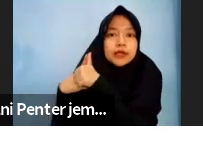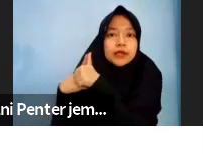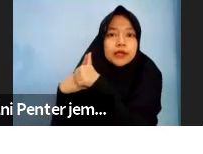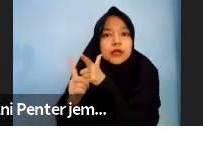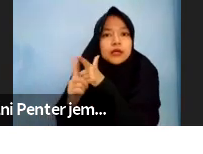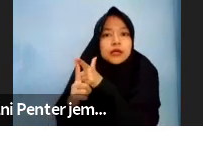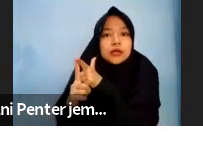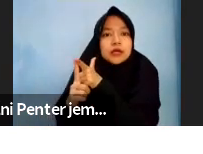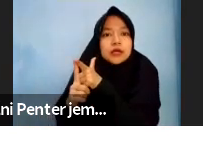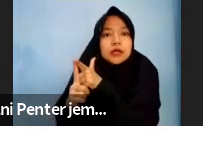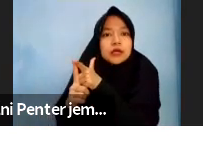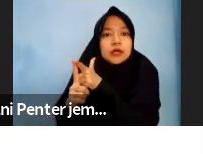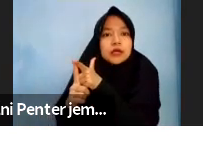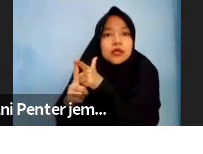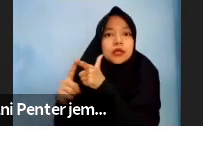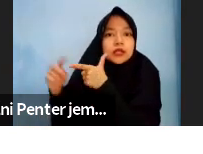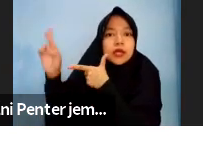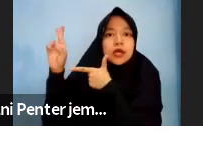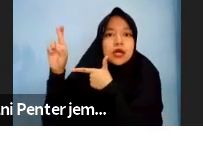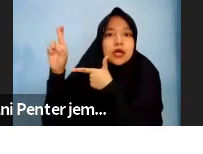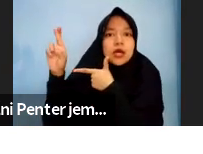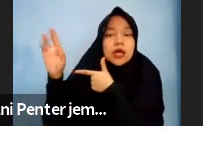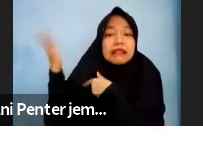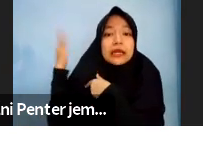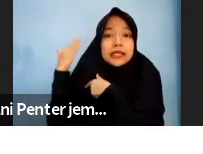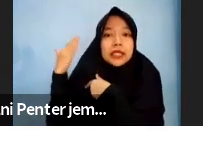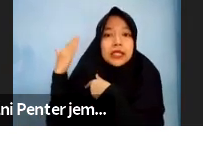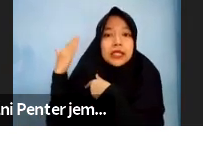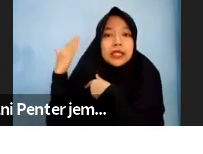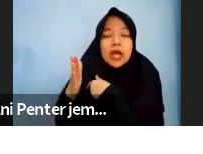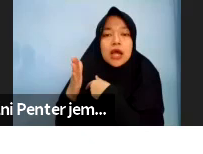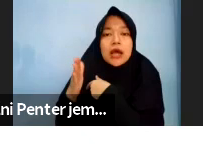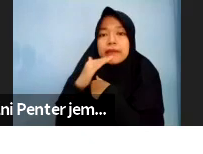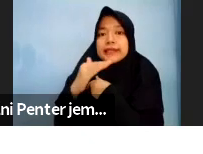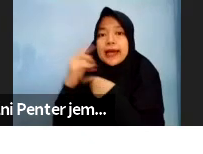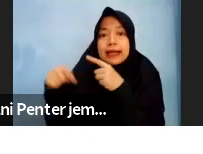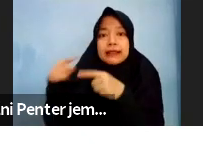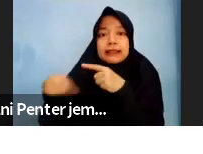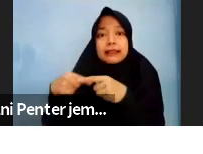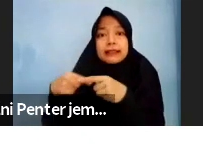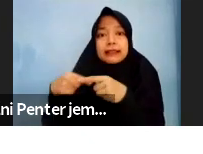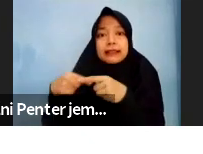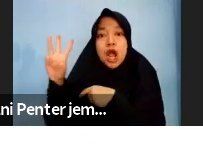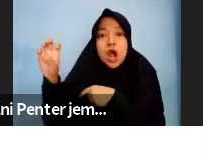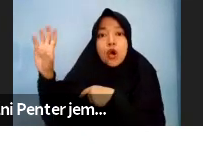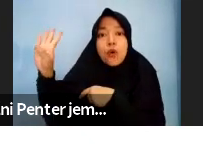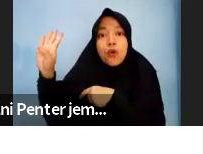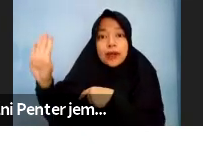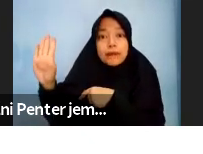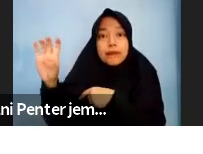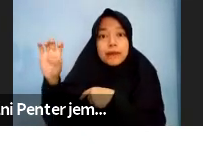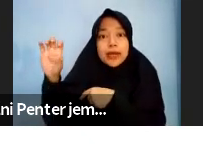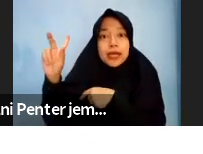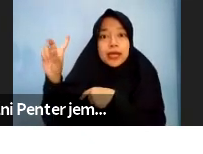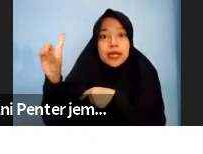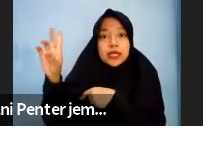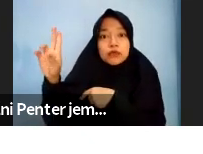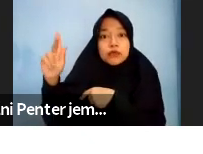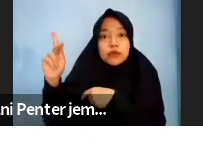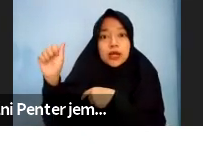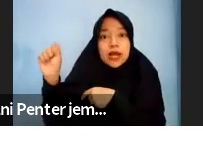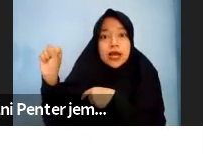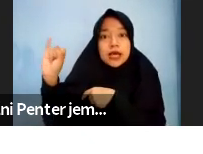menyiapkan layanan kami yang baru aja kami rilis ini terkait dengan aplikasi radio edukasi